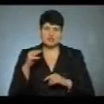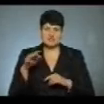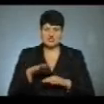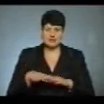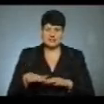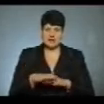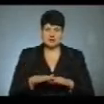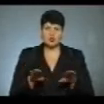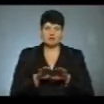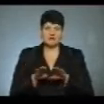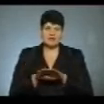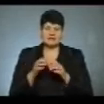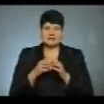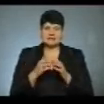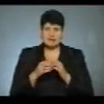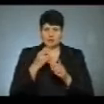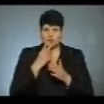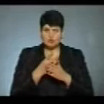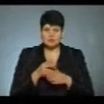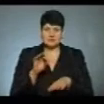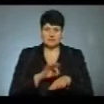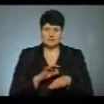порівняти із середнім показником захворюваності, ріст на